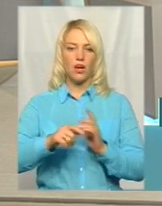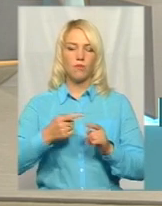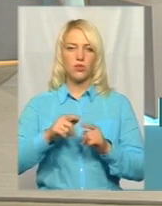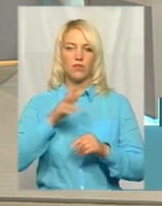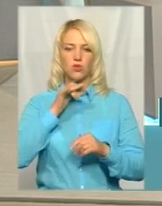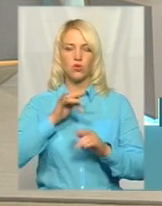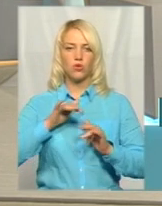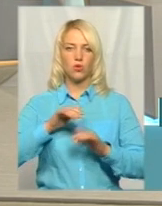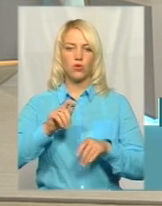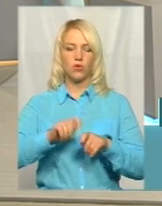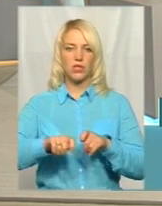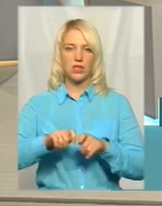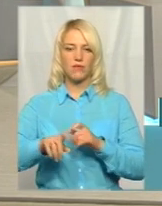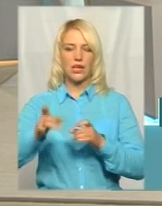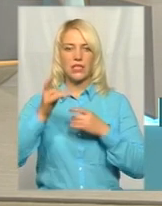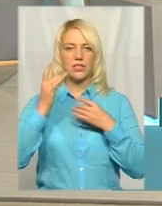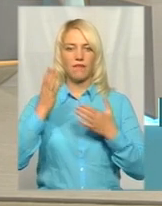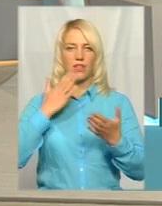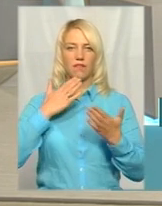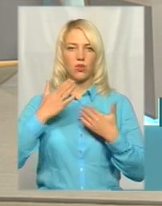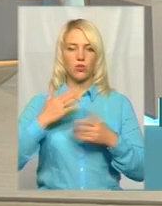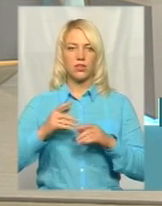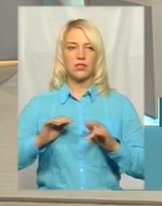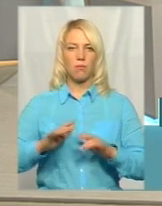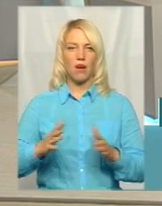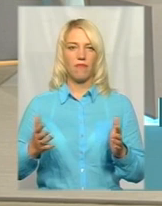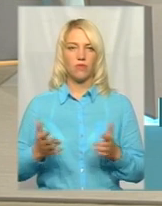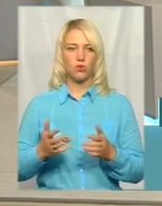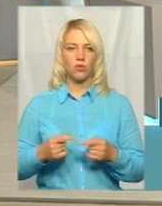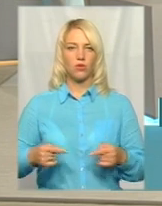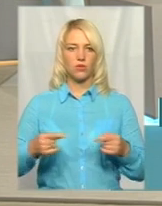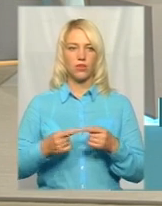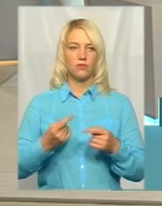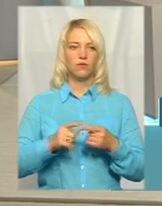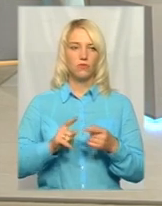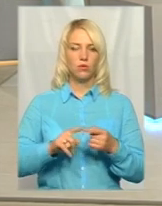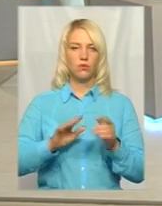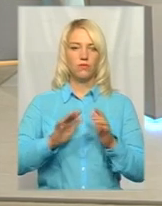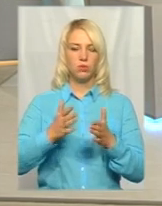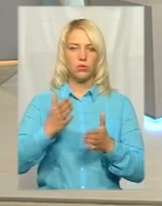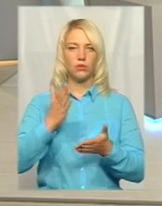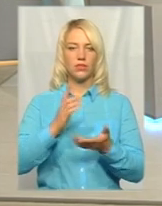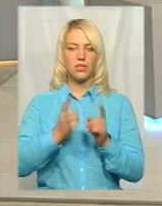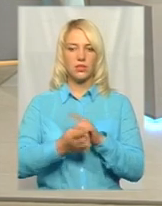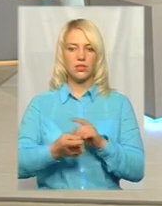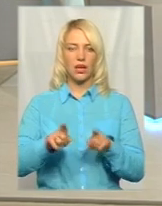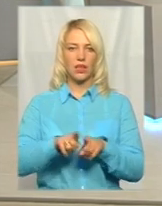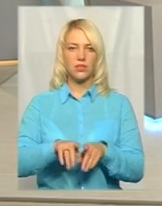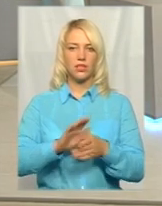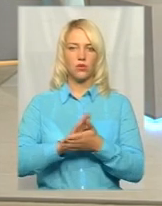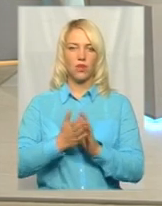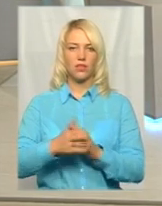контрольних заходів в цивільні відносини. Справа в чому? В конкретно цьому випадку сталася така ситуація, що